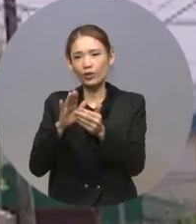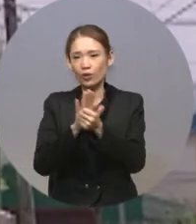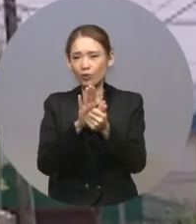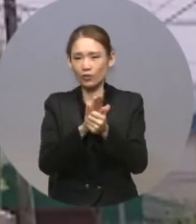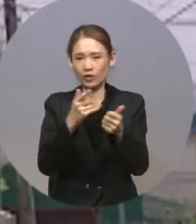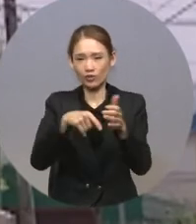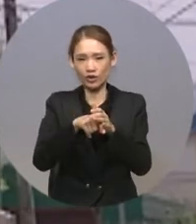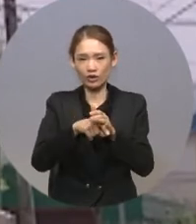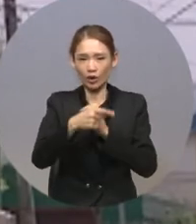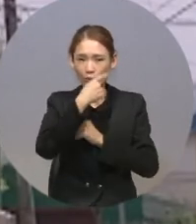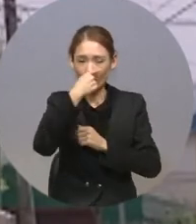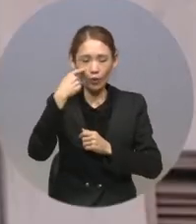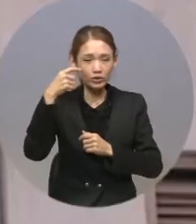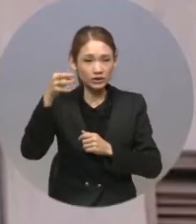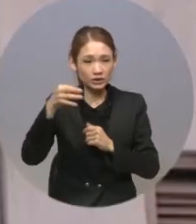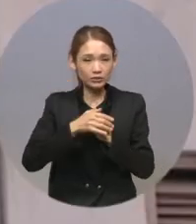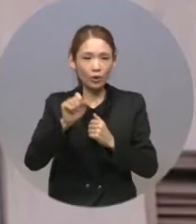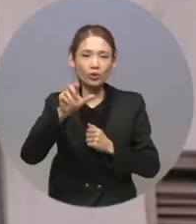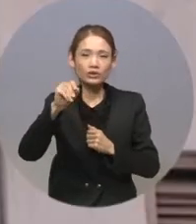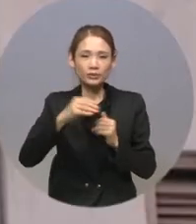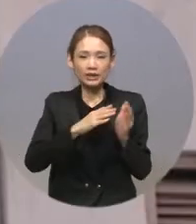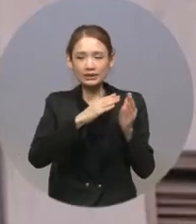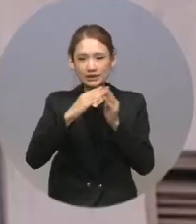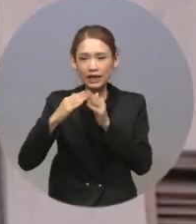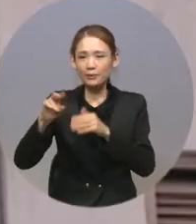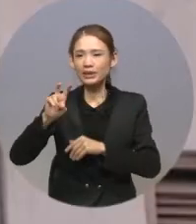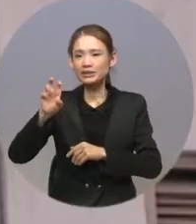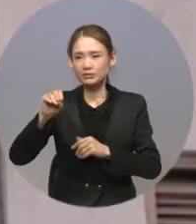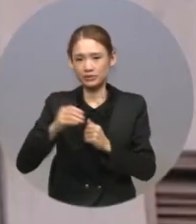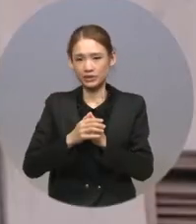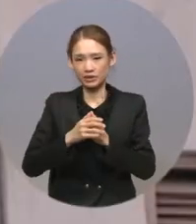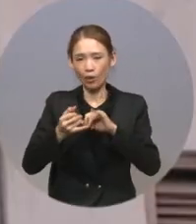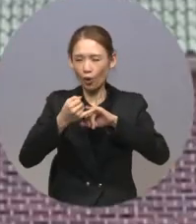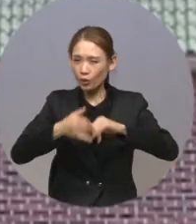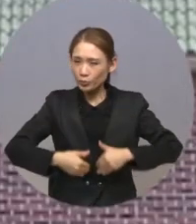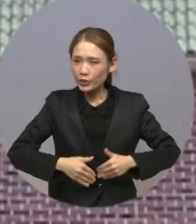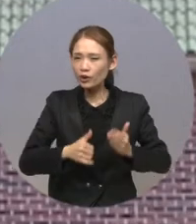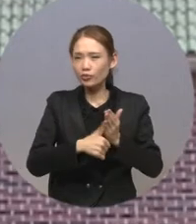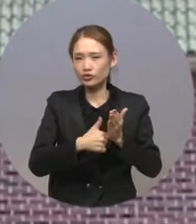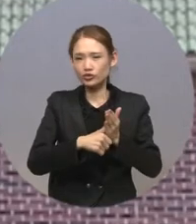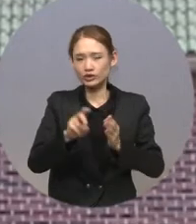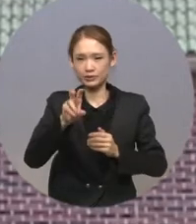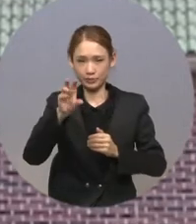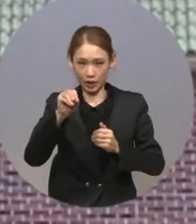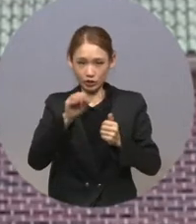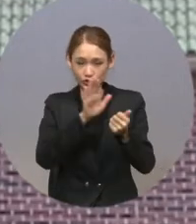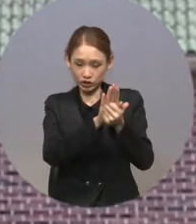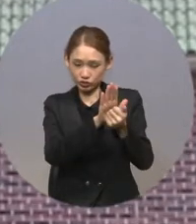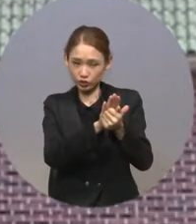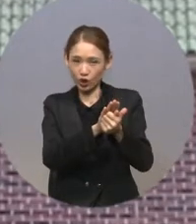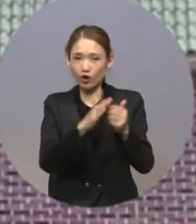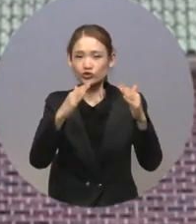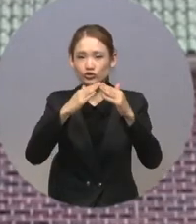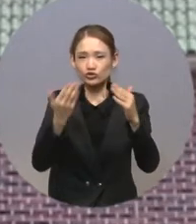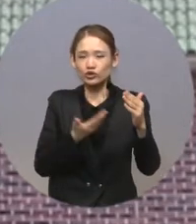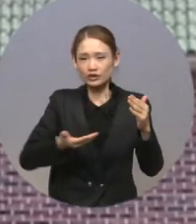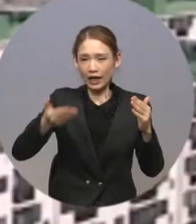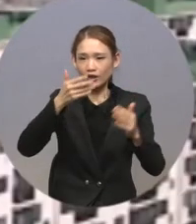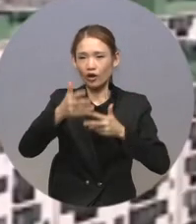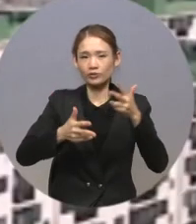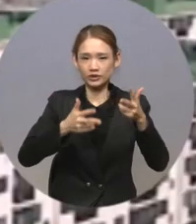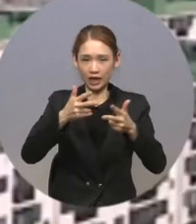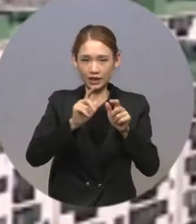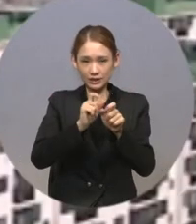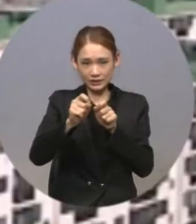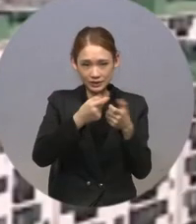보증금 50만원 이사비 20만원 생필품 20만원 등을 지원하는 죽어 상향 사업 선도 지자체를